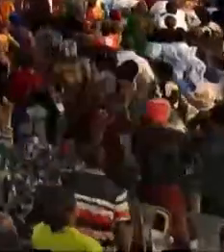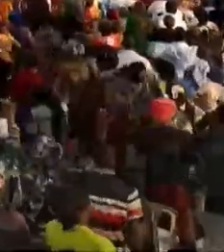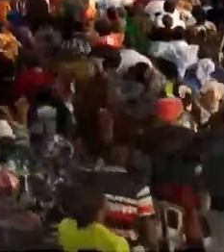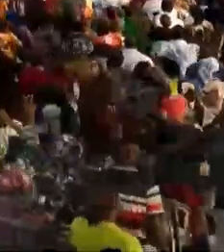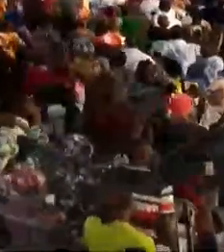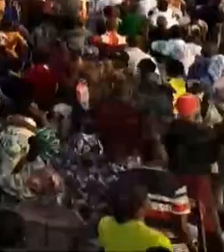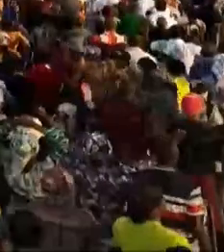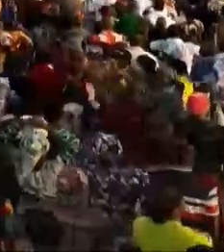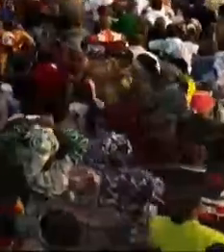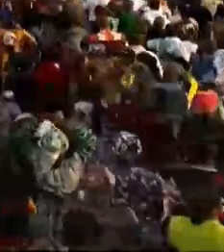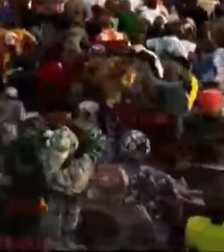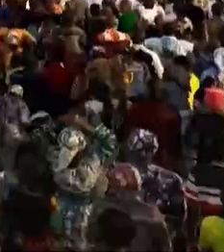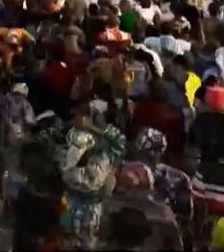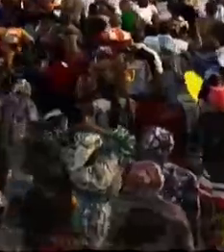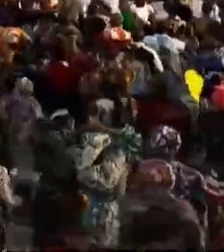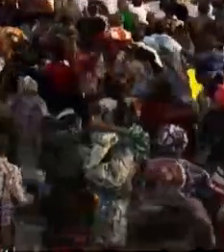Gloire à Dieu.